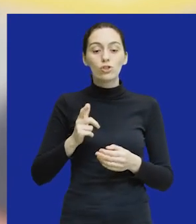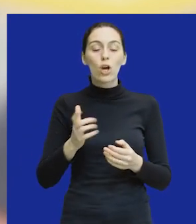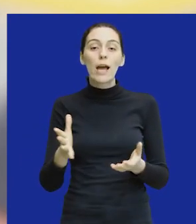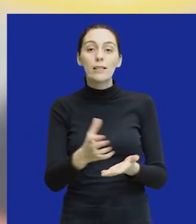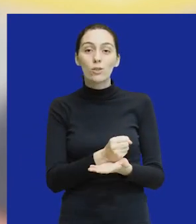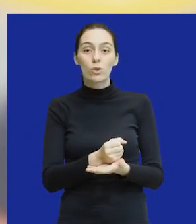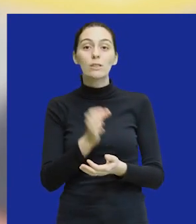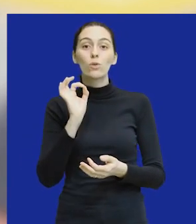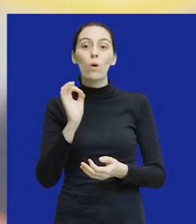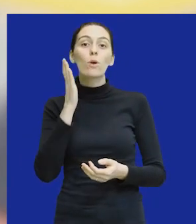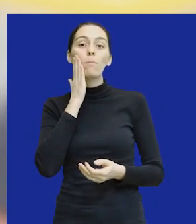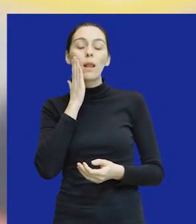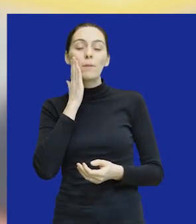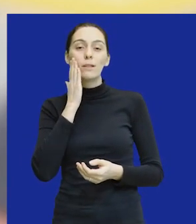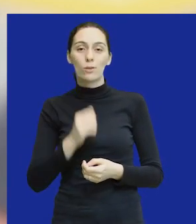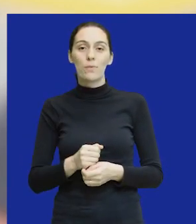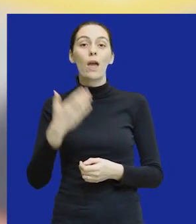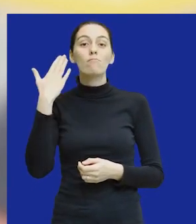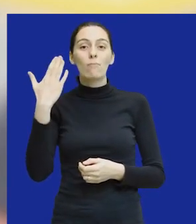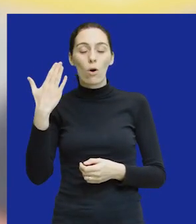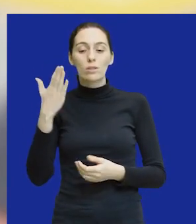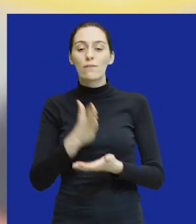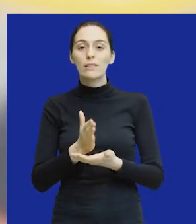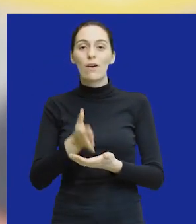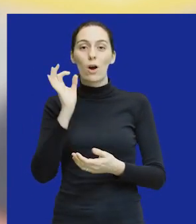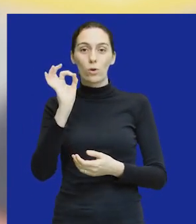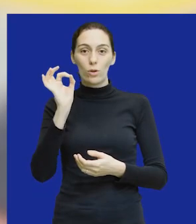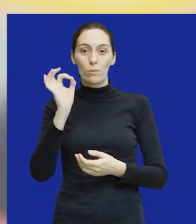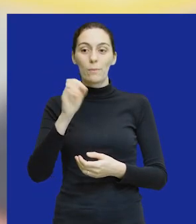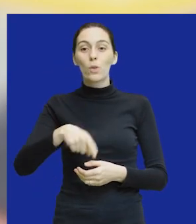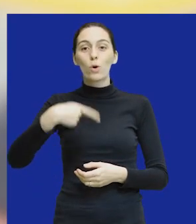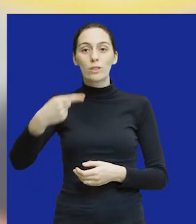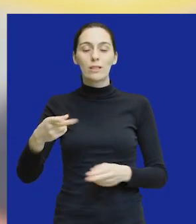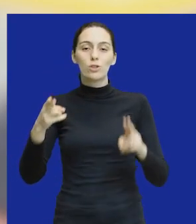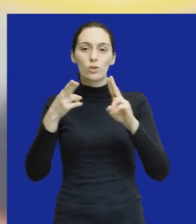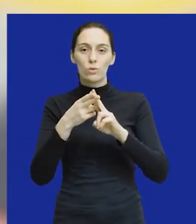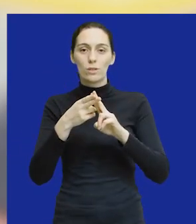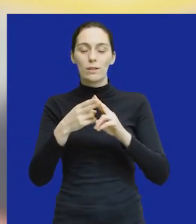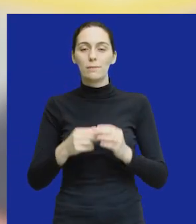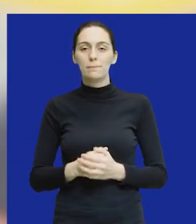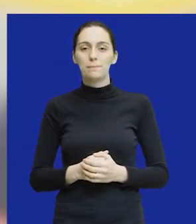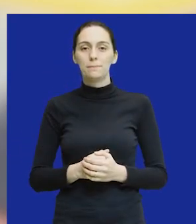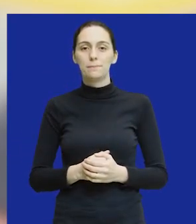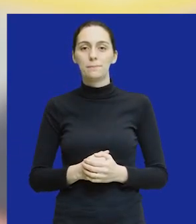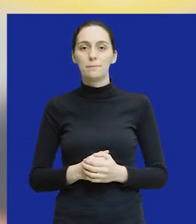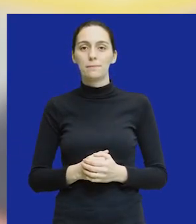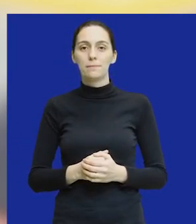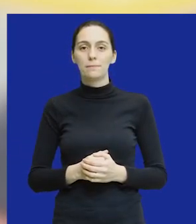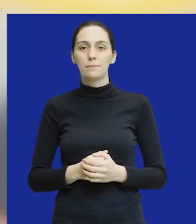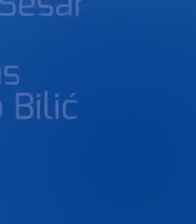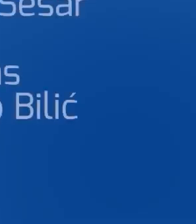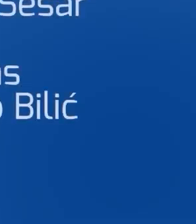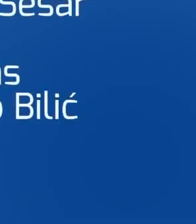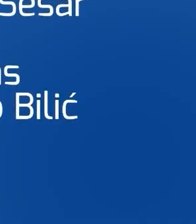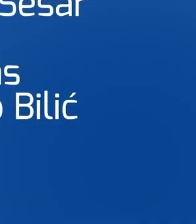došašća iskoristiti za ono dobro i plemenito. Pozdrav i svako dobro do sljedećeg susreta.